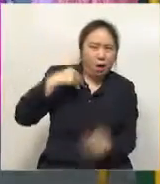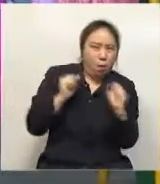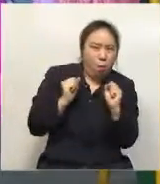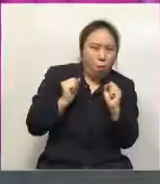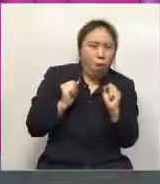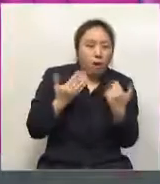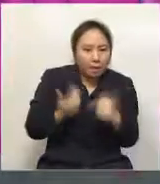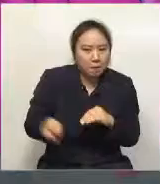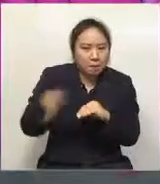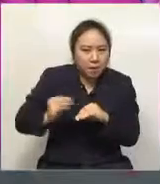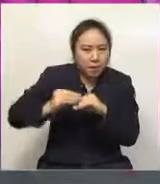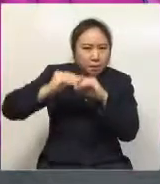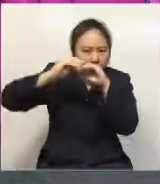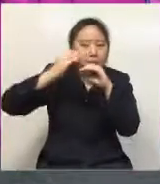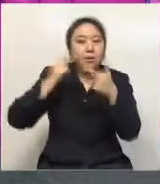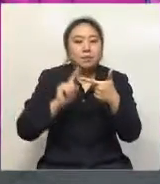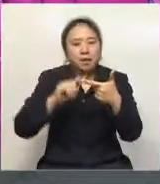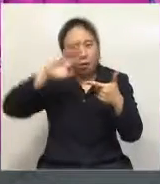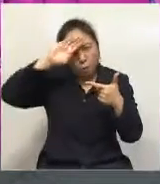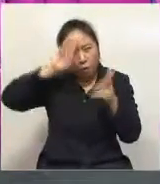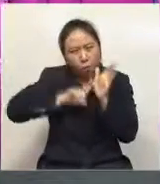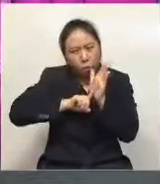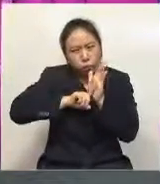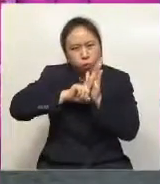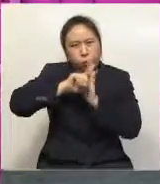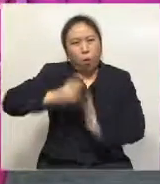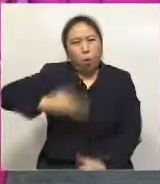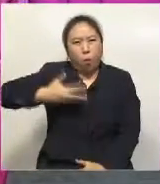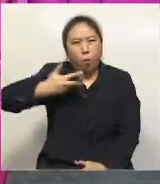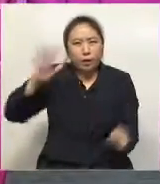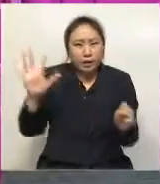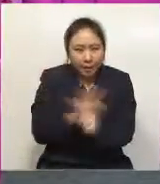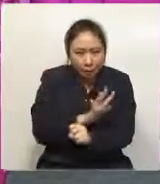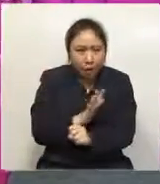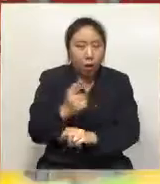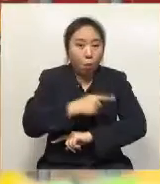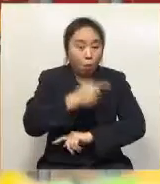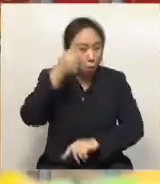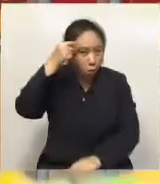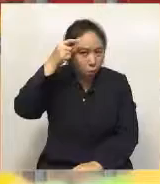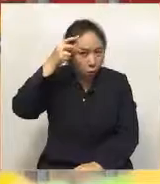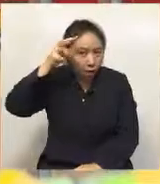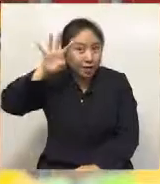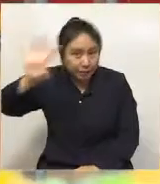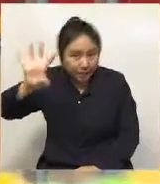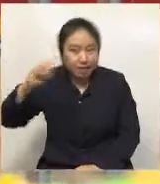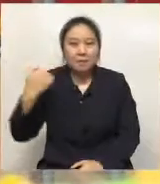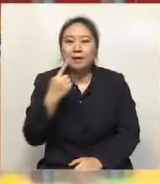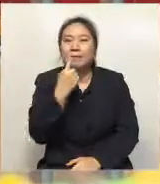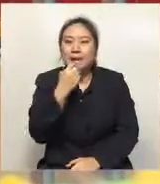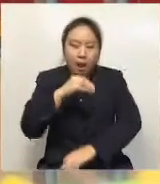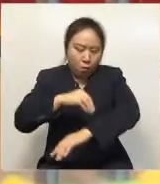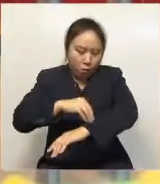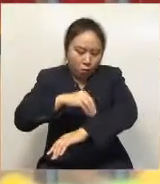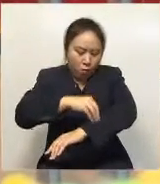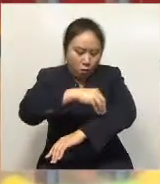จะมากขึ้นพร้อมกับมีไข้สูงขึ้นแล้วก็จะสูงขึ้นเต็มที่เมื่อมีผื่นขึ้นในวันที่4ลักษณะของผื่นเนี่ยจะนูน